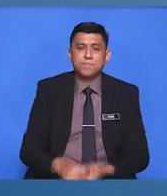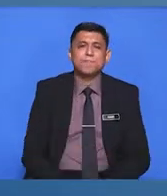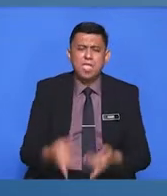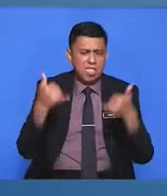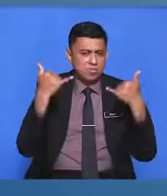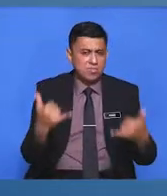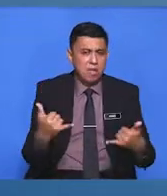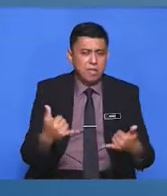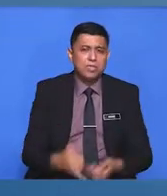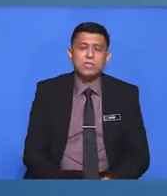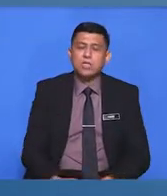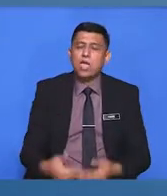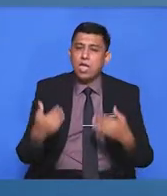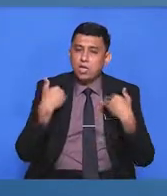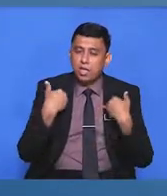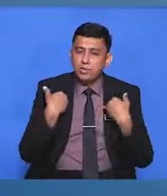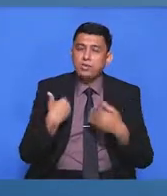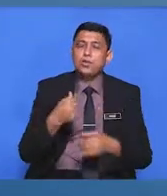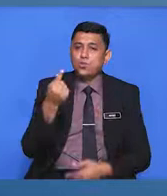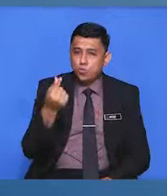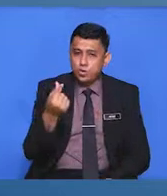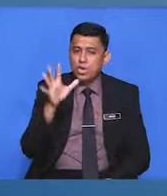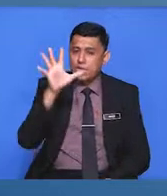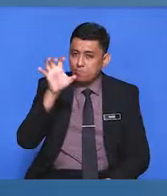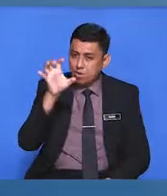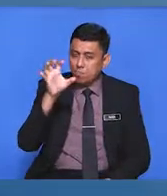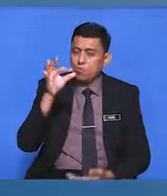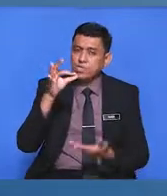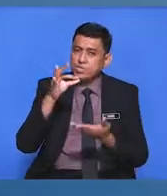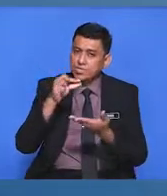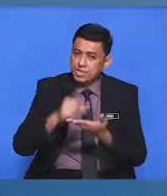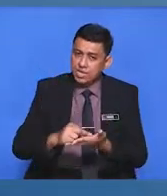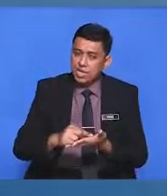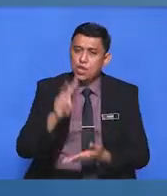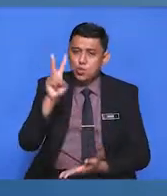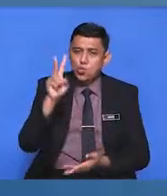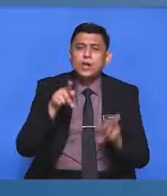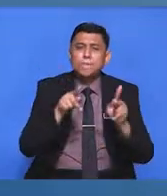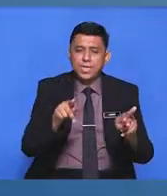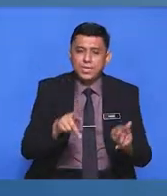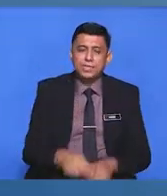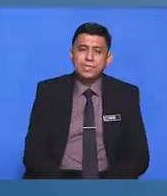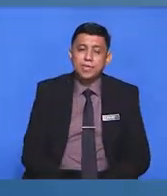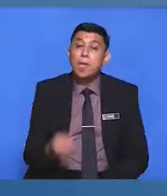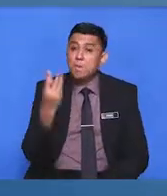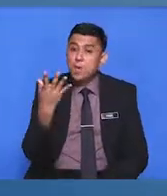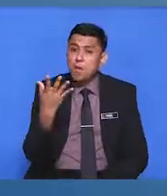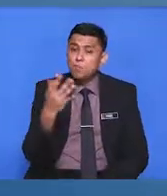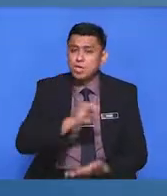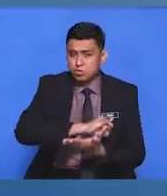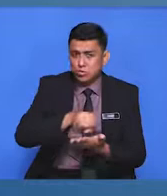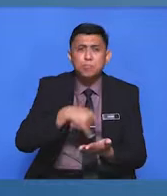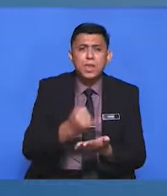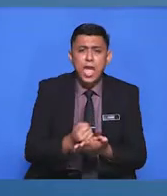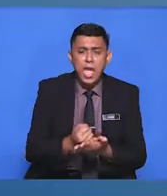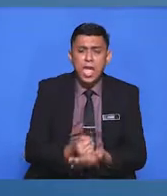Sekarang, cikgu mempunyai duit shilling 50 sen sebanyak 2 keping. Berapakah